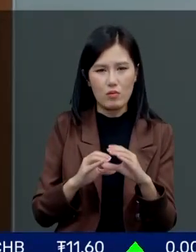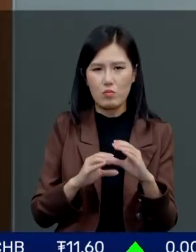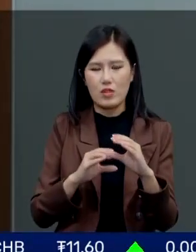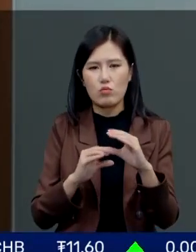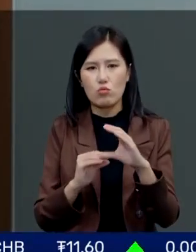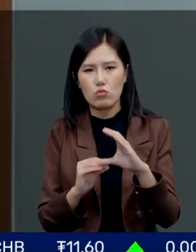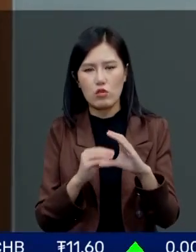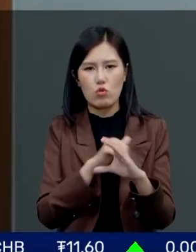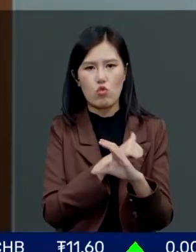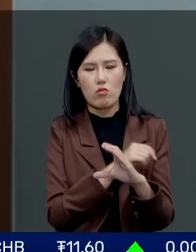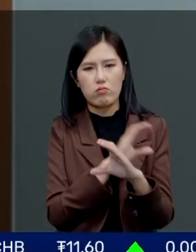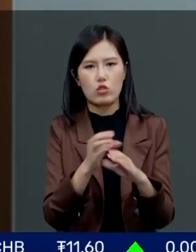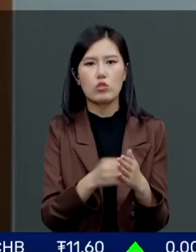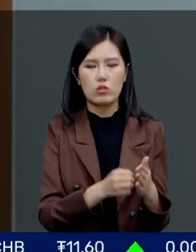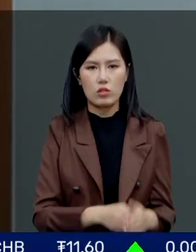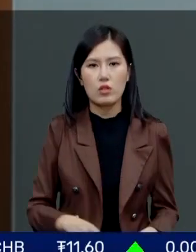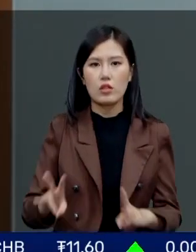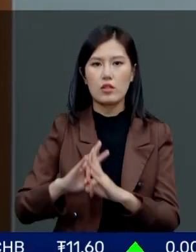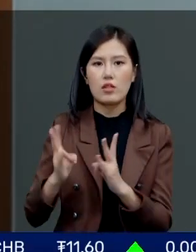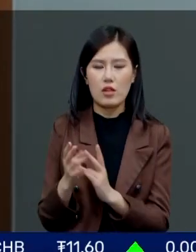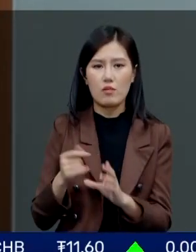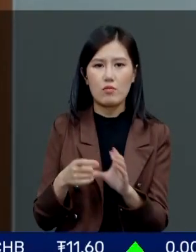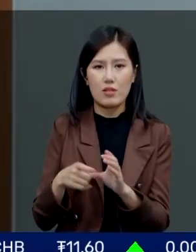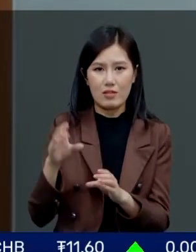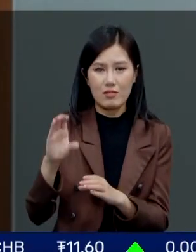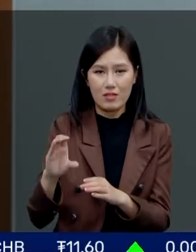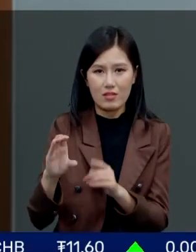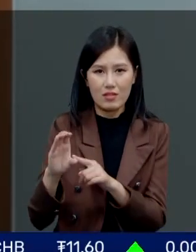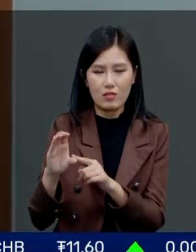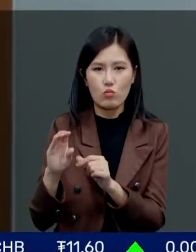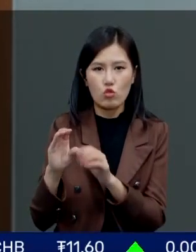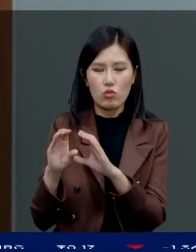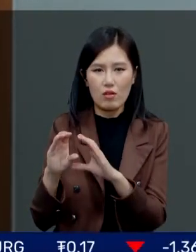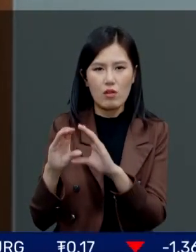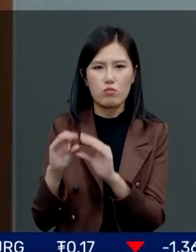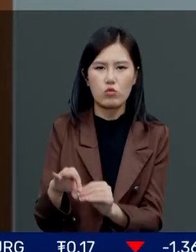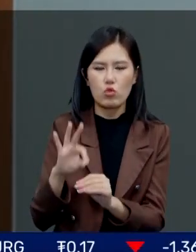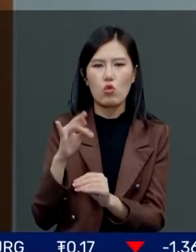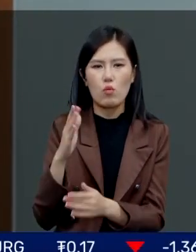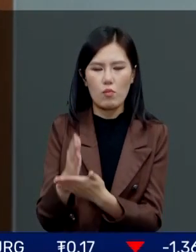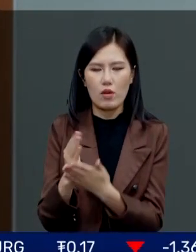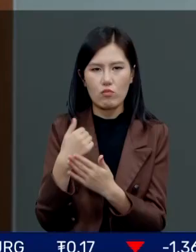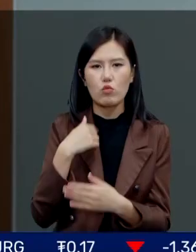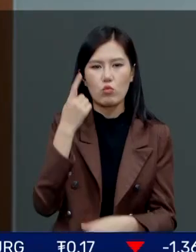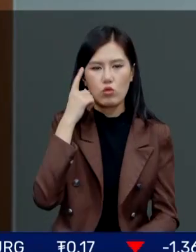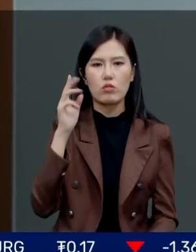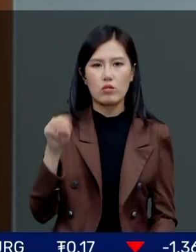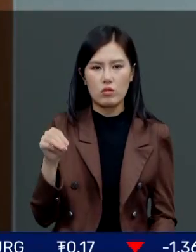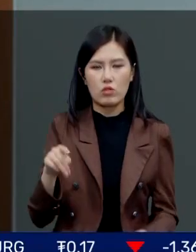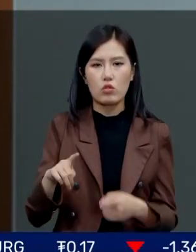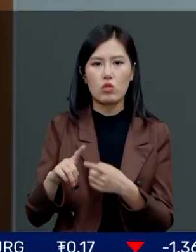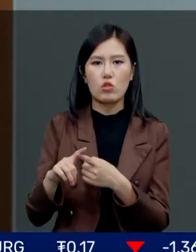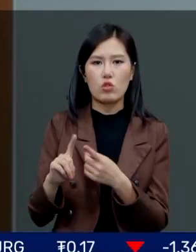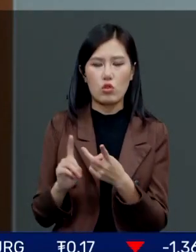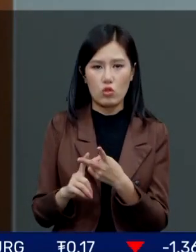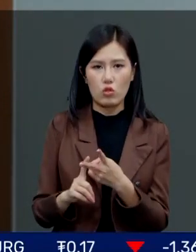Тэгэхээр нийгмийн даатгалын сан бол нэгдүгээр талдагдaltaй байгаа гэж би өөртөө бодож байна. Хоёрдугаарт өнөөдрийн нийгмийн даатгалын тогтолцооны хувьд яг ингэж цаашаа